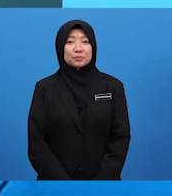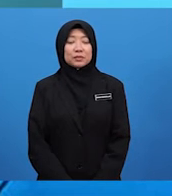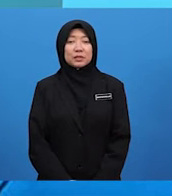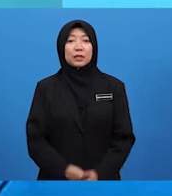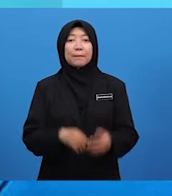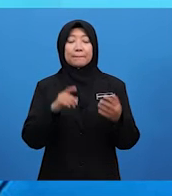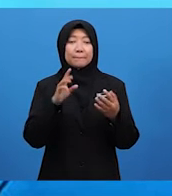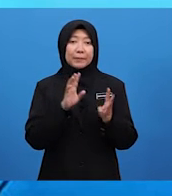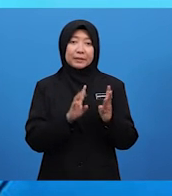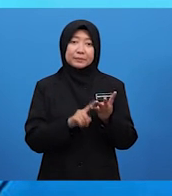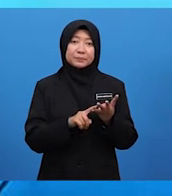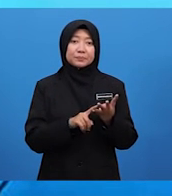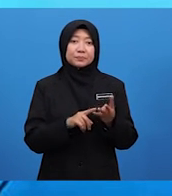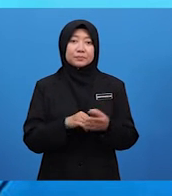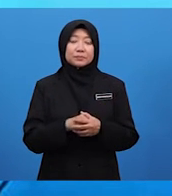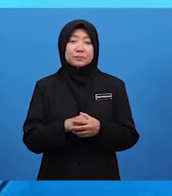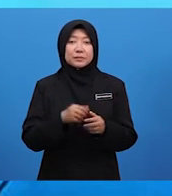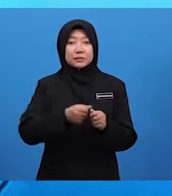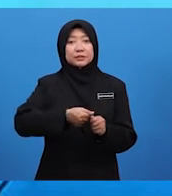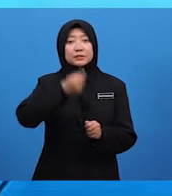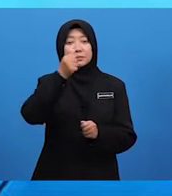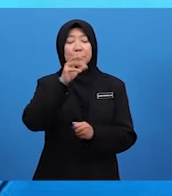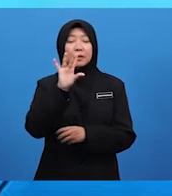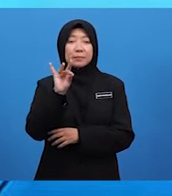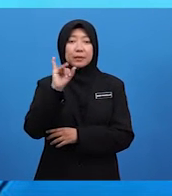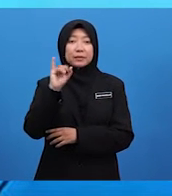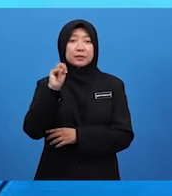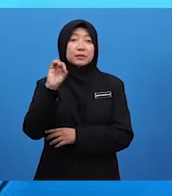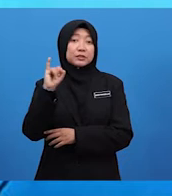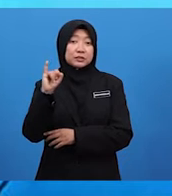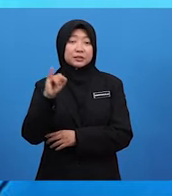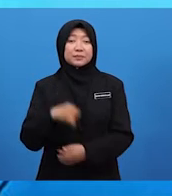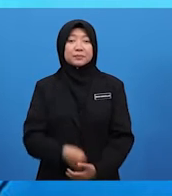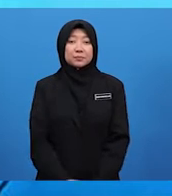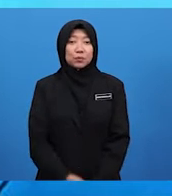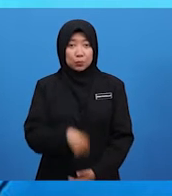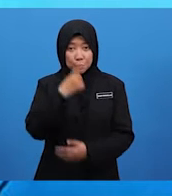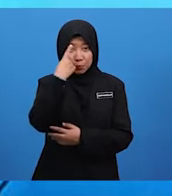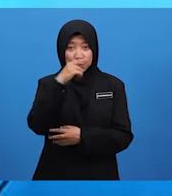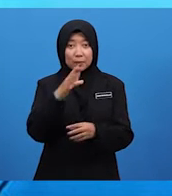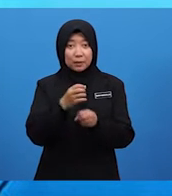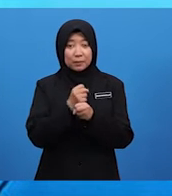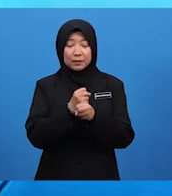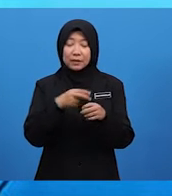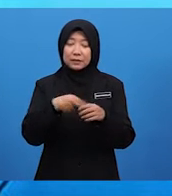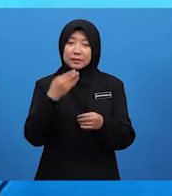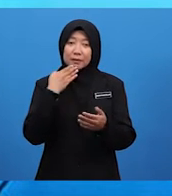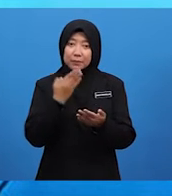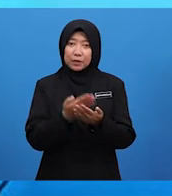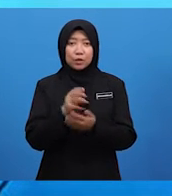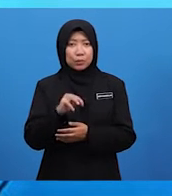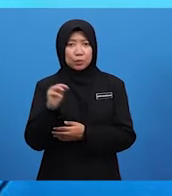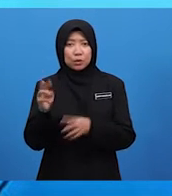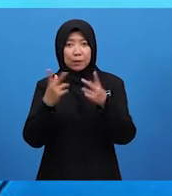Keempat, zip berukuran 8 inci. Untuk mendapatkan hasil yang baik,